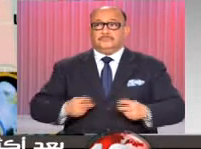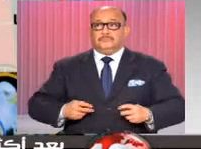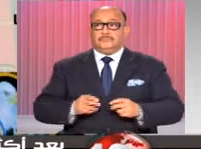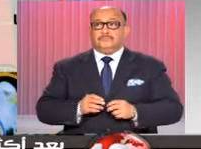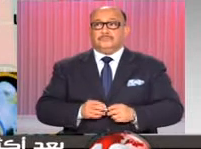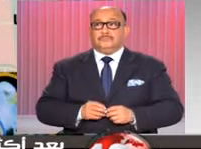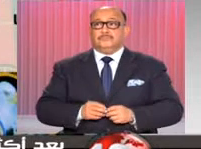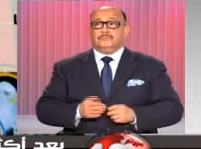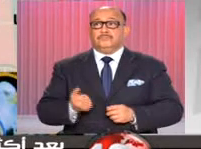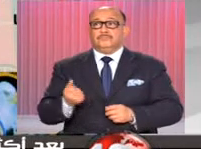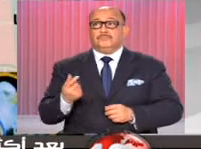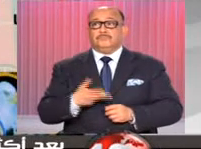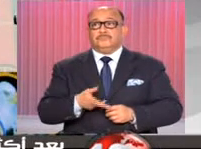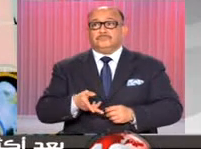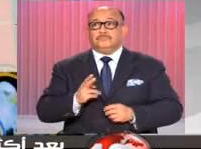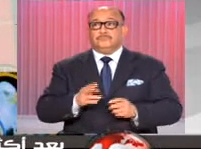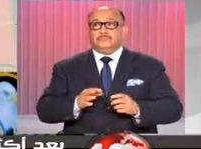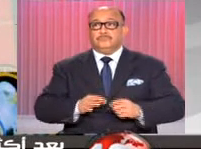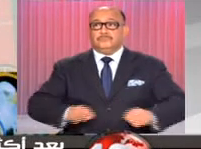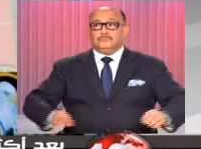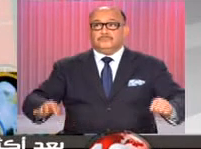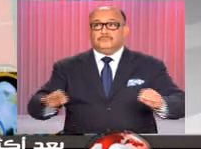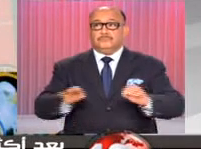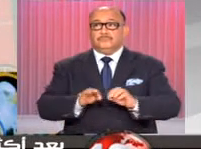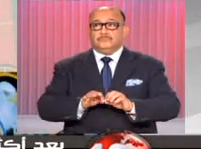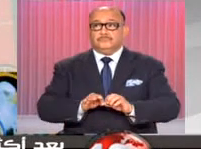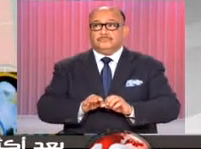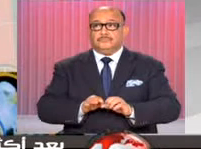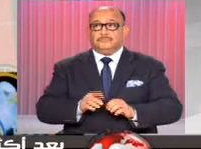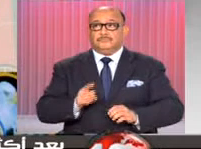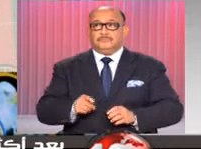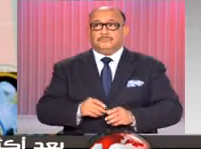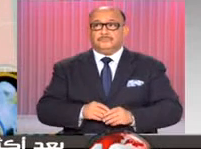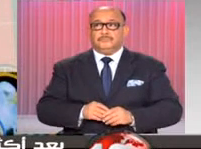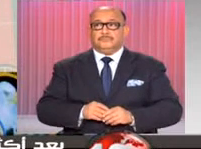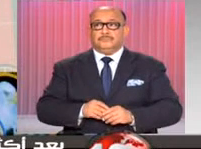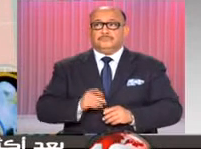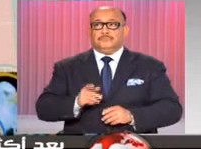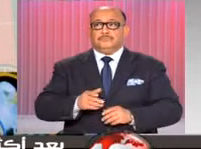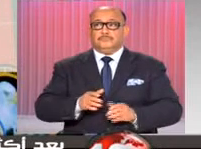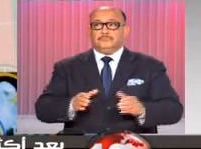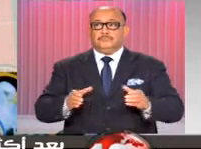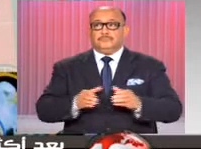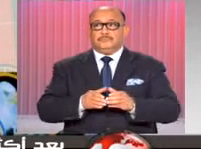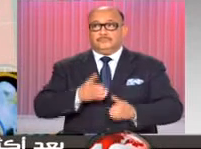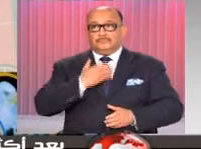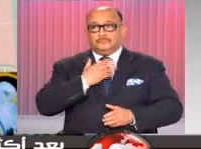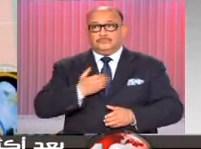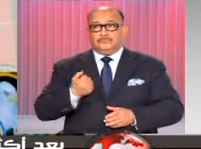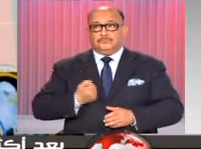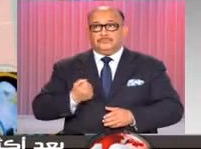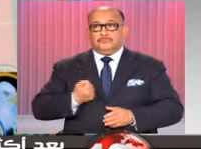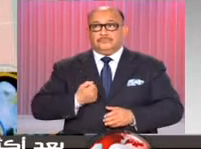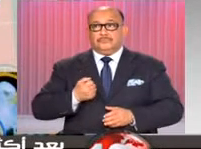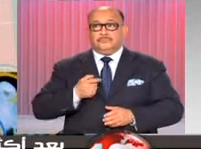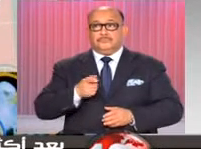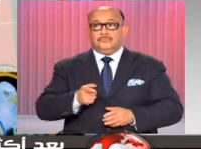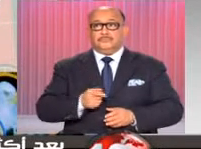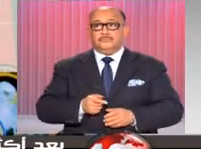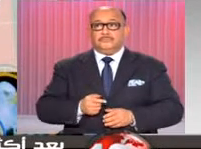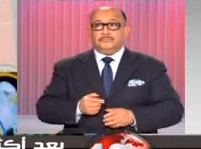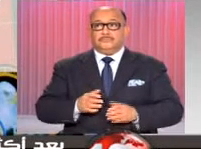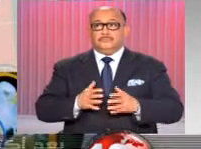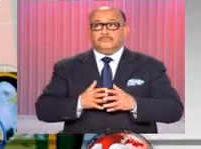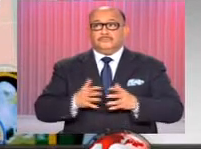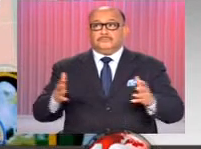55 جنديا ألمانيا. حركة طالبان شنت هجمات مميتة بشكل متزايد خلال العام المنصرم، وقتل